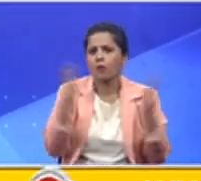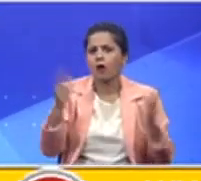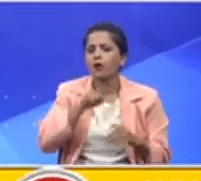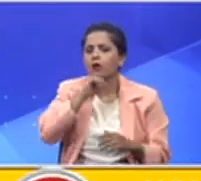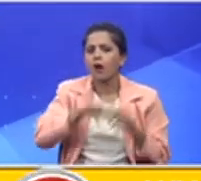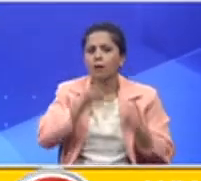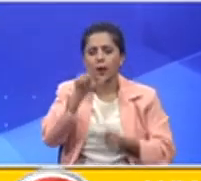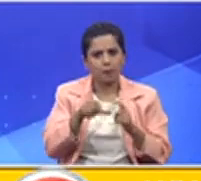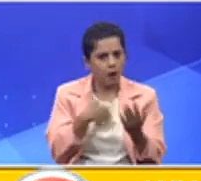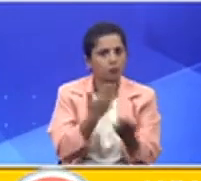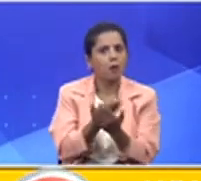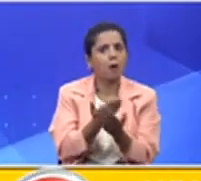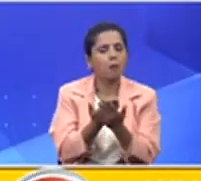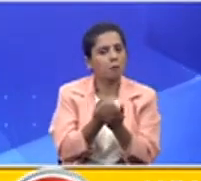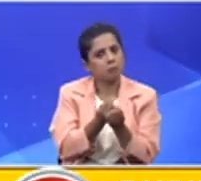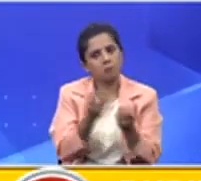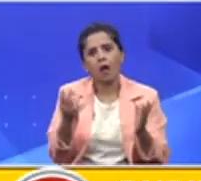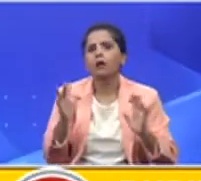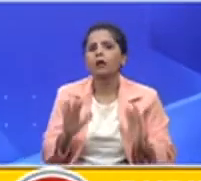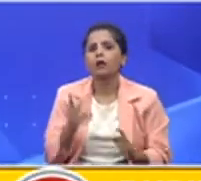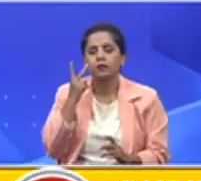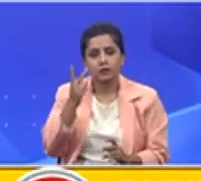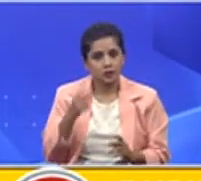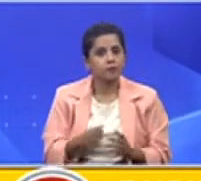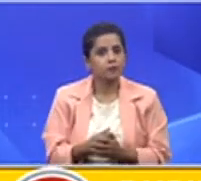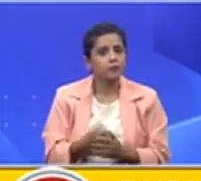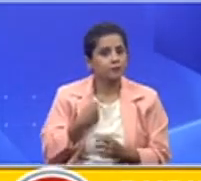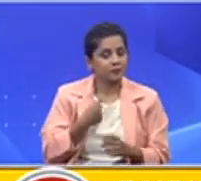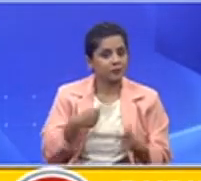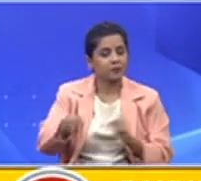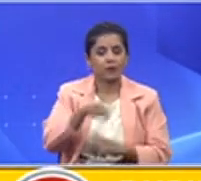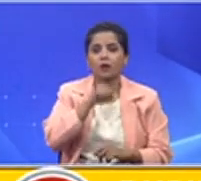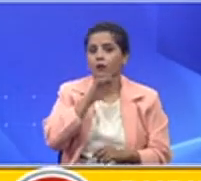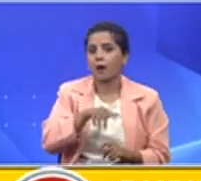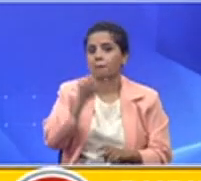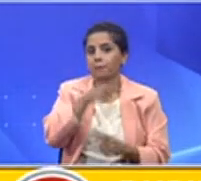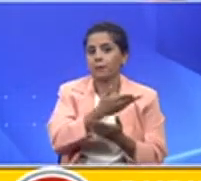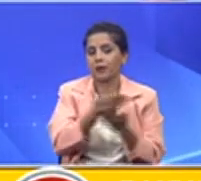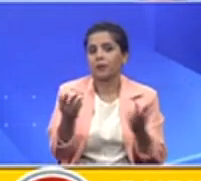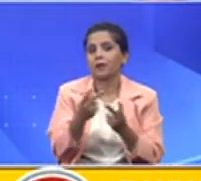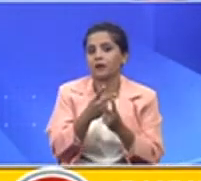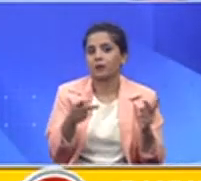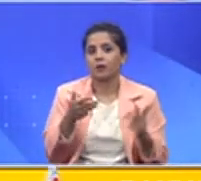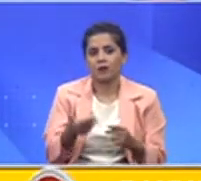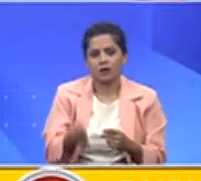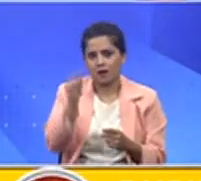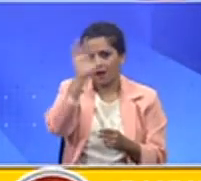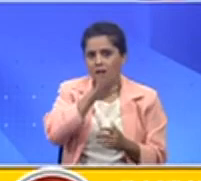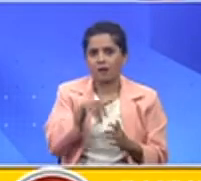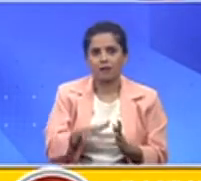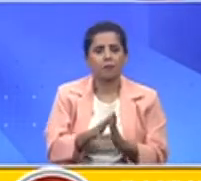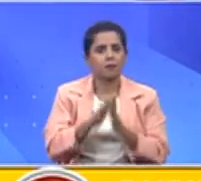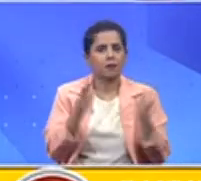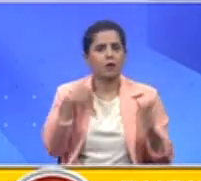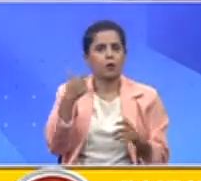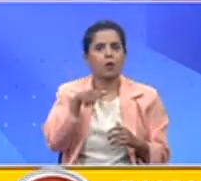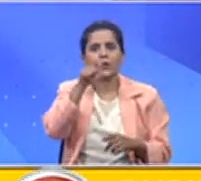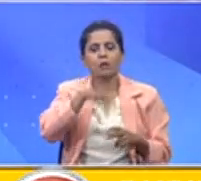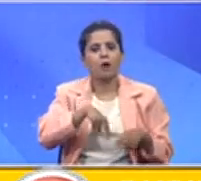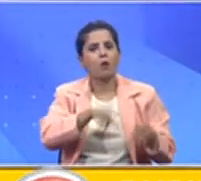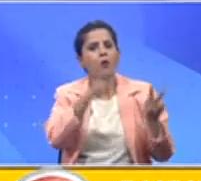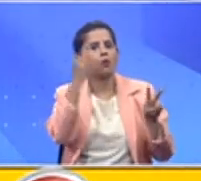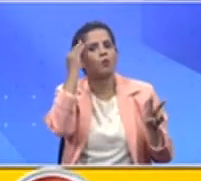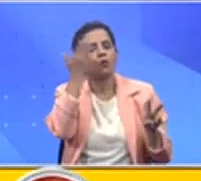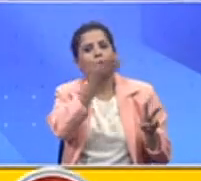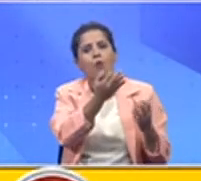युवाओं ने हिस्सा लिया। इस दोरान हमारे युवाओं को देश की महान विभूतियों के बारे में